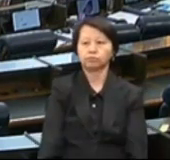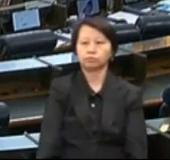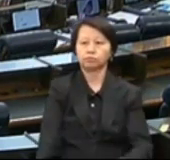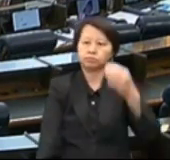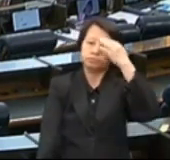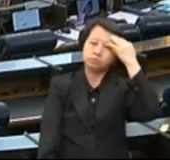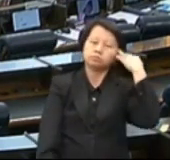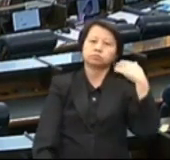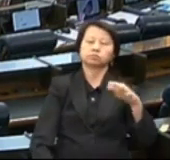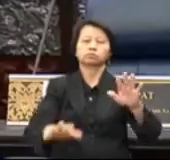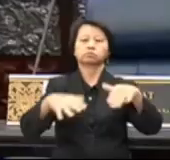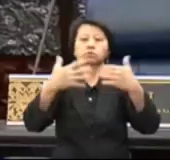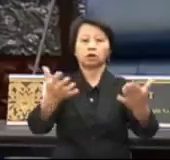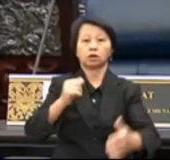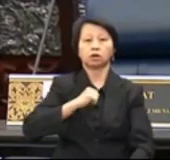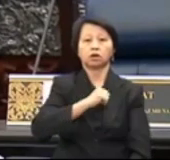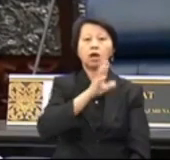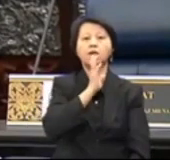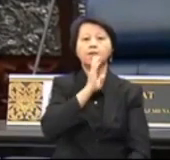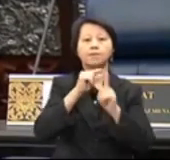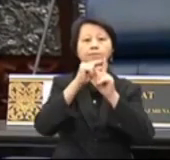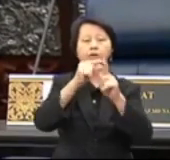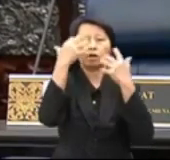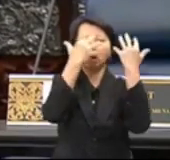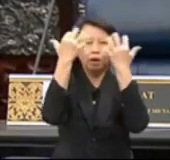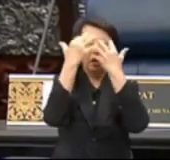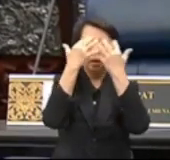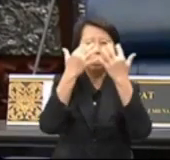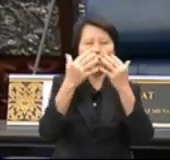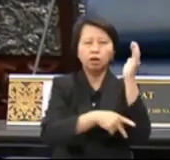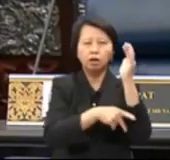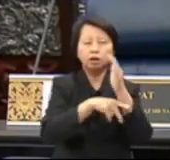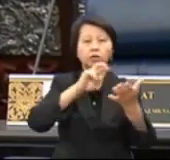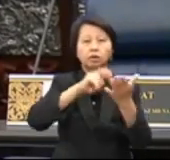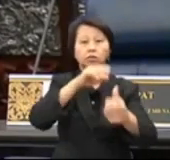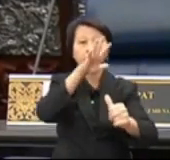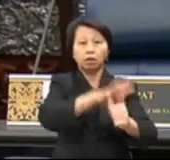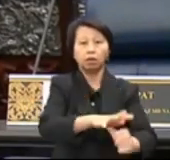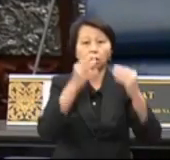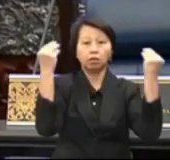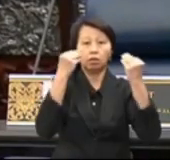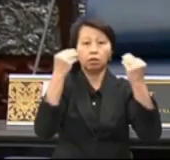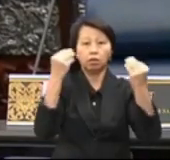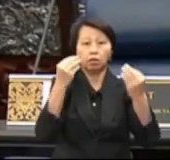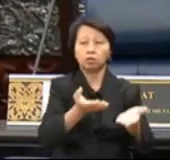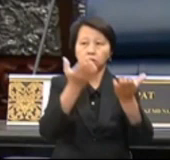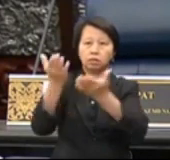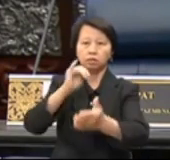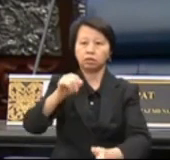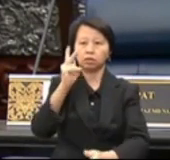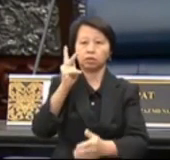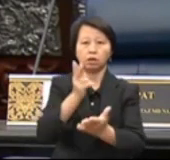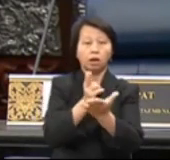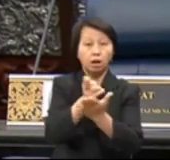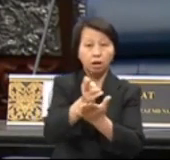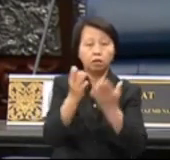Bagaimana ahli yang mengeluarkan kenyataan yang mengelurkan Dawan adalah di sifatkan menghina majelis dan Ali itu boleh dilucu kepada